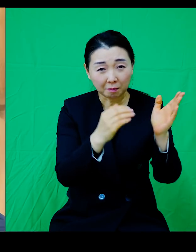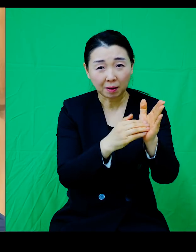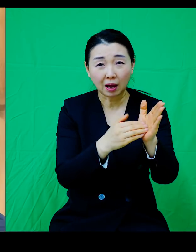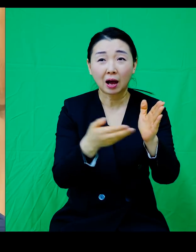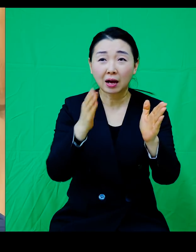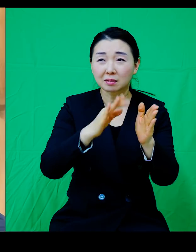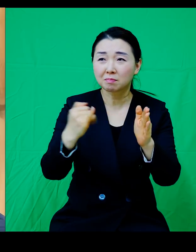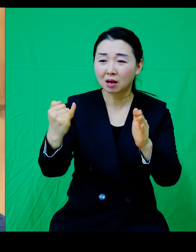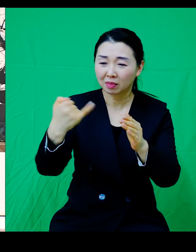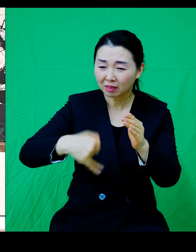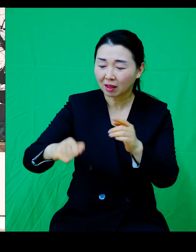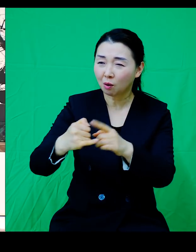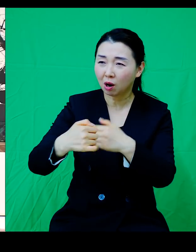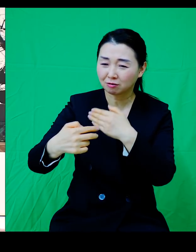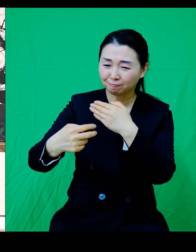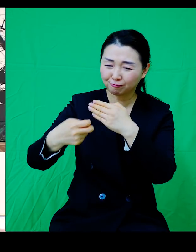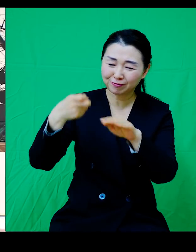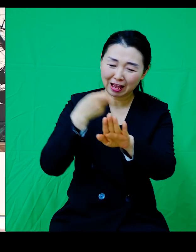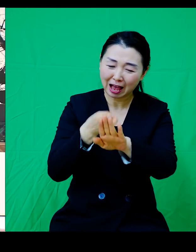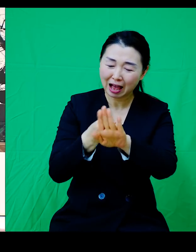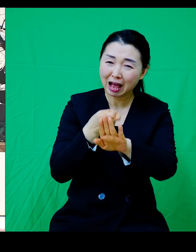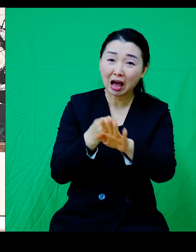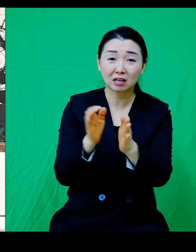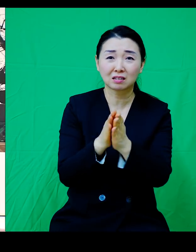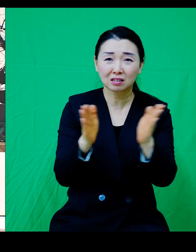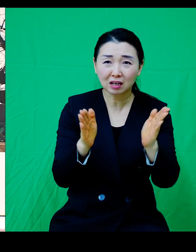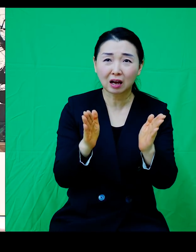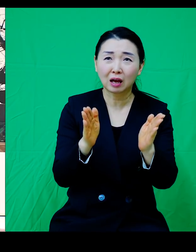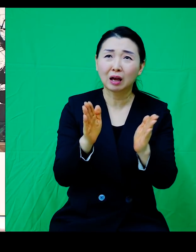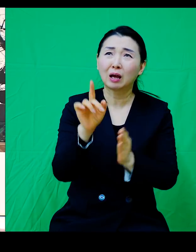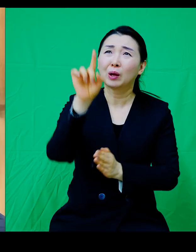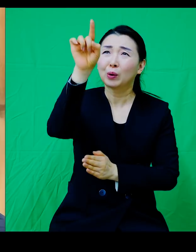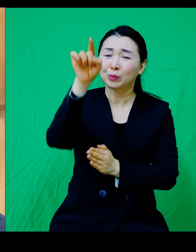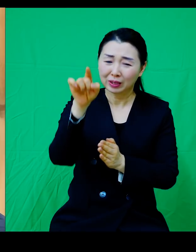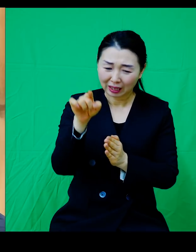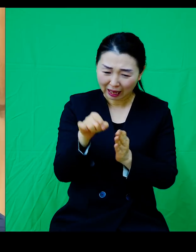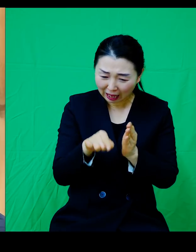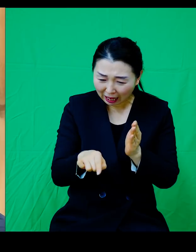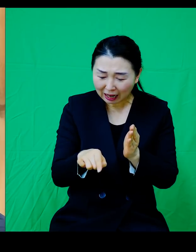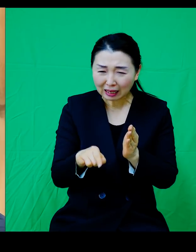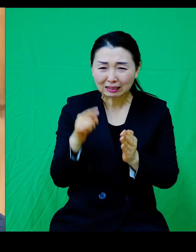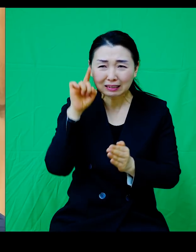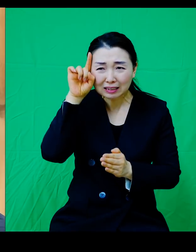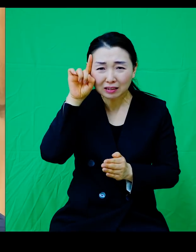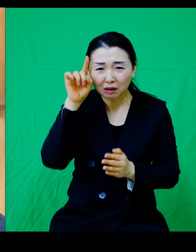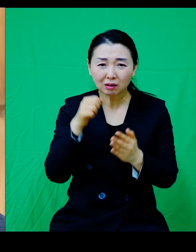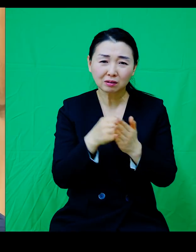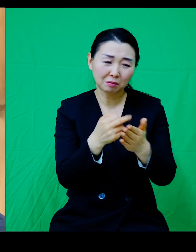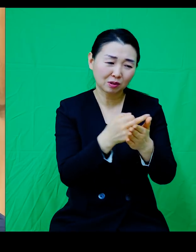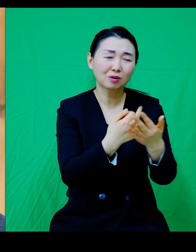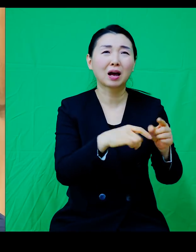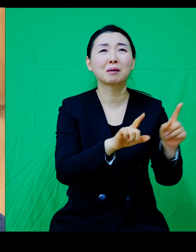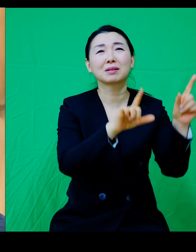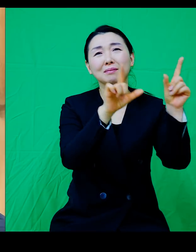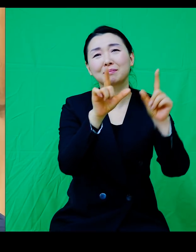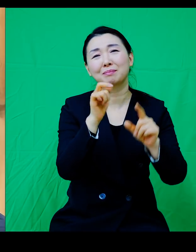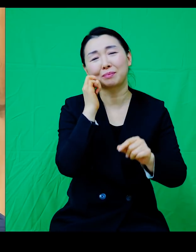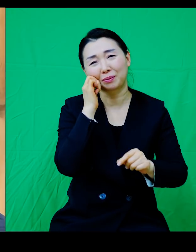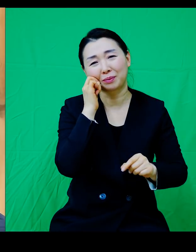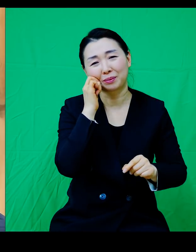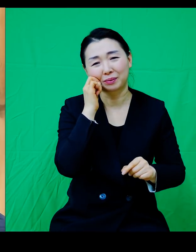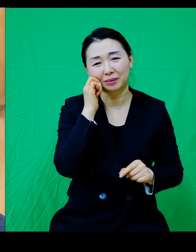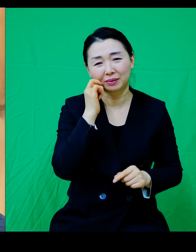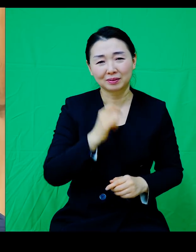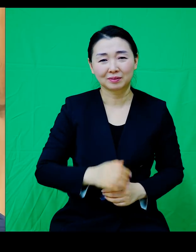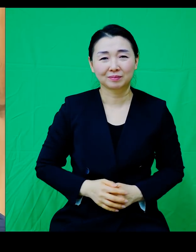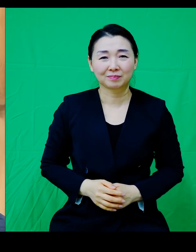막 문을 두드리는 소리가 너무 심해서 이제 위아래층 신경 쓰고 그러면 진유랑 계속 있지 못하는 거죠.